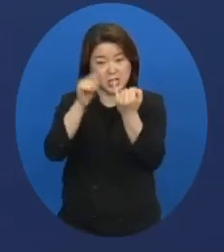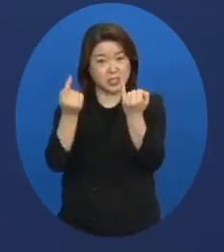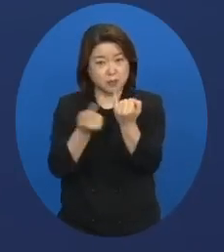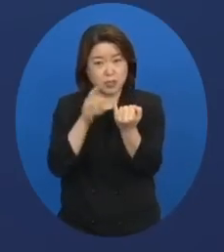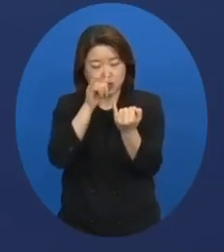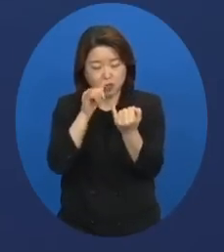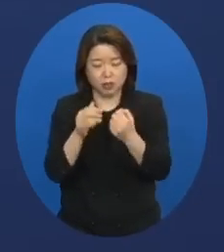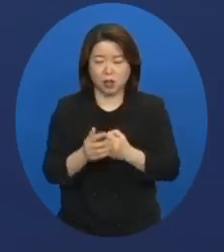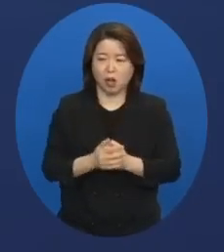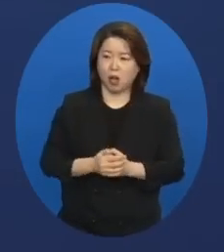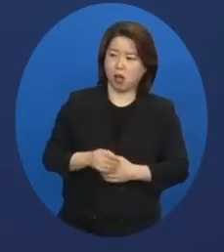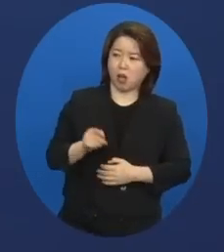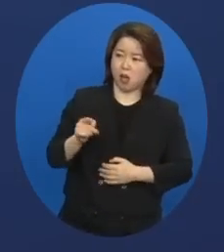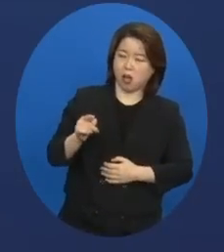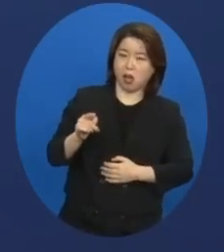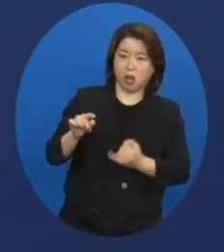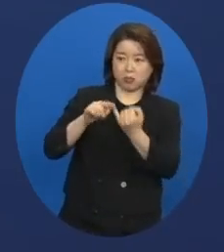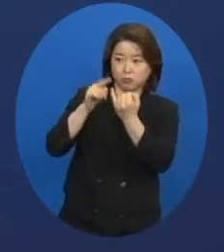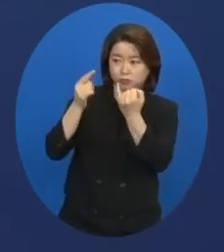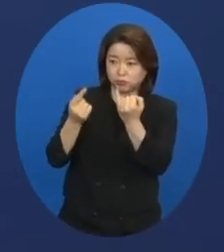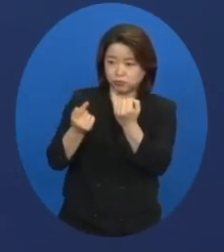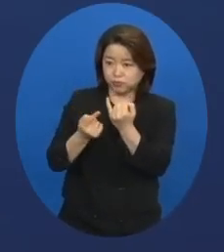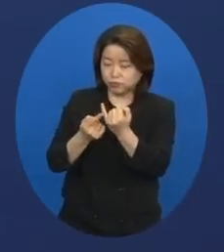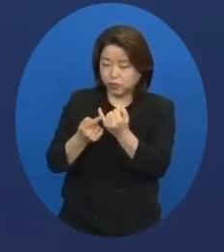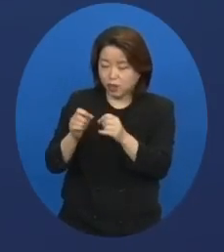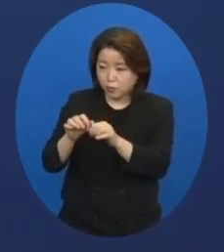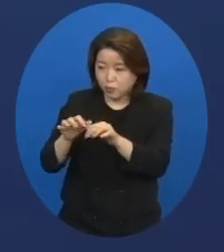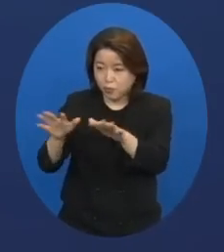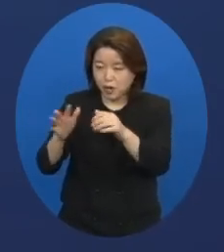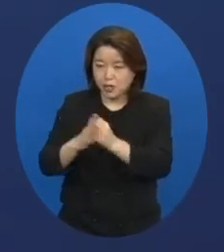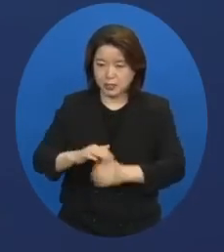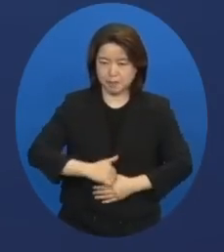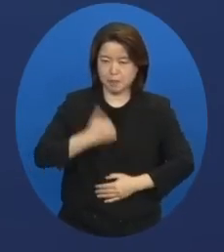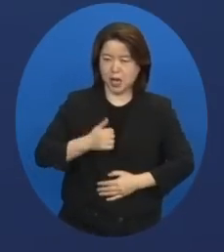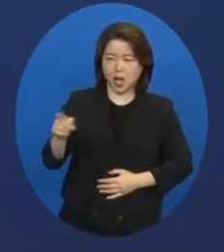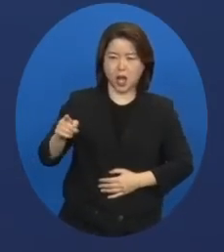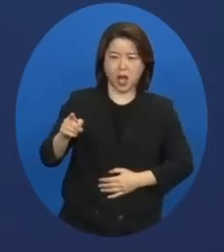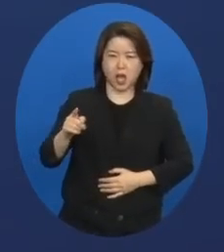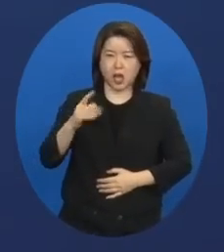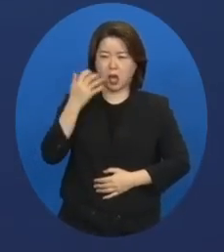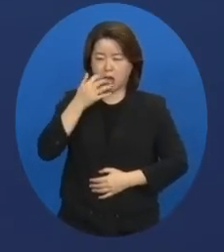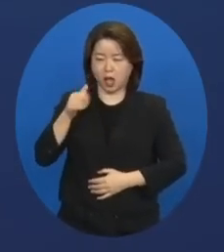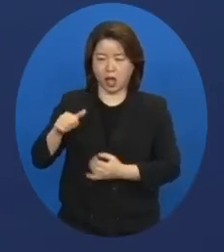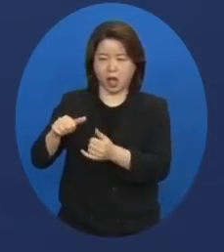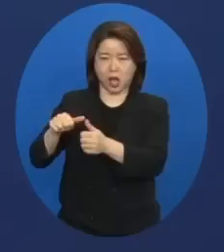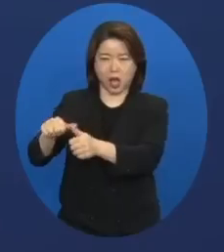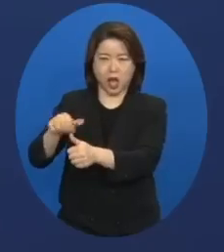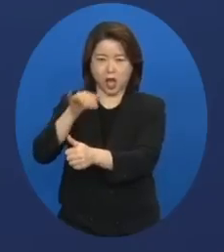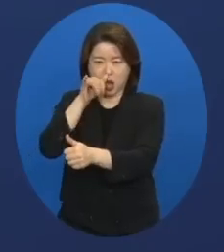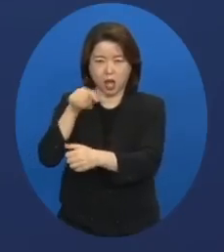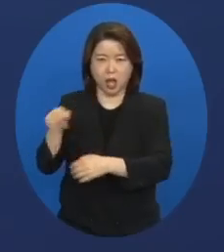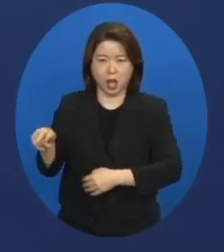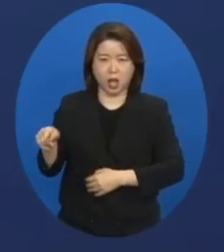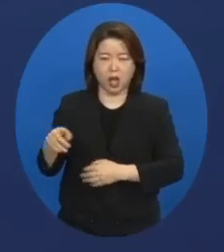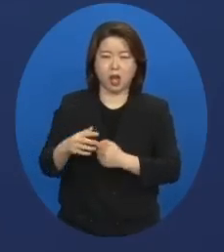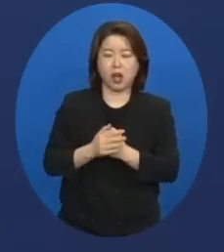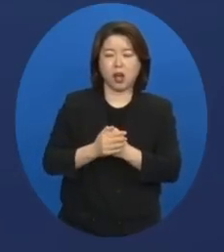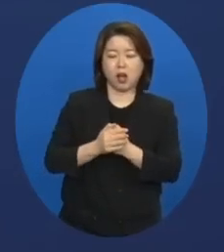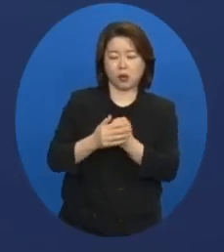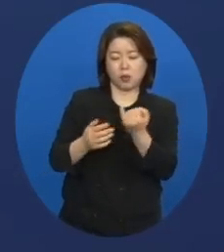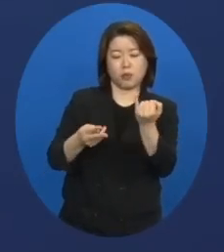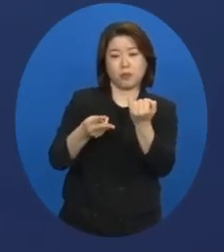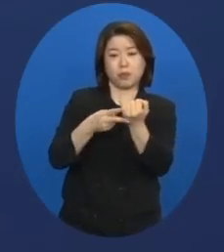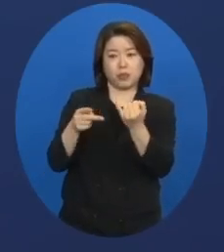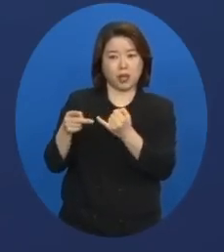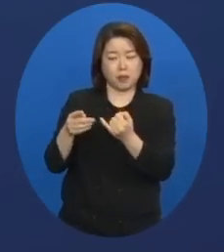알려지자 유다가 대노합니다. 간음한 것이라고 그 며느리 다말을 죽이려고